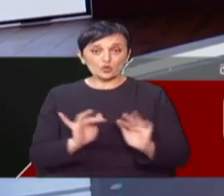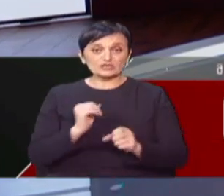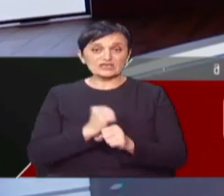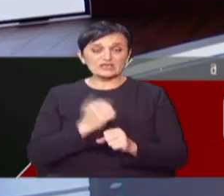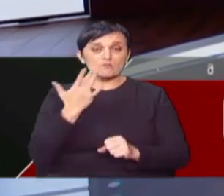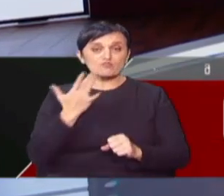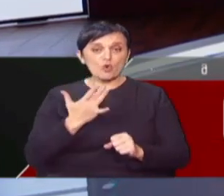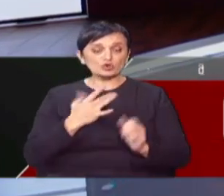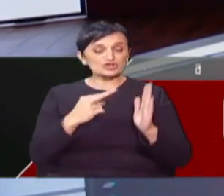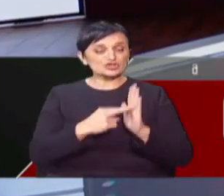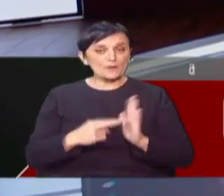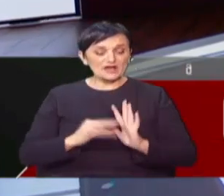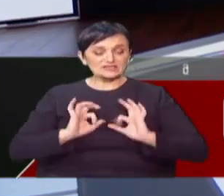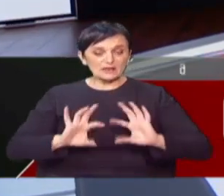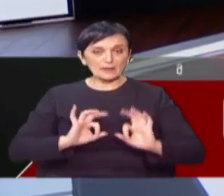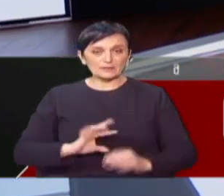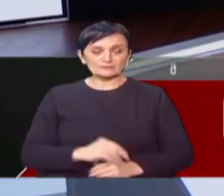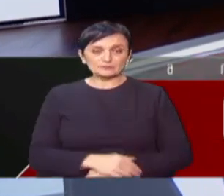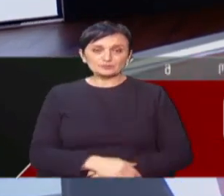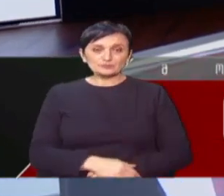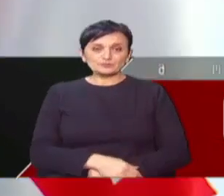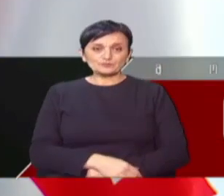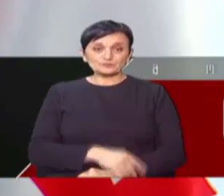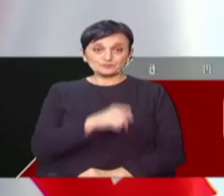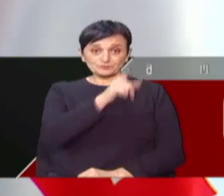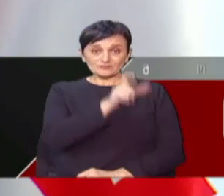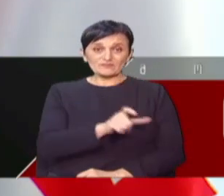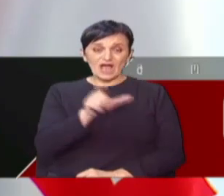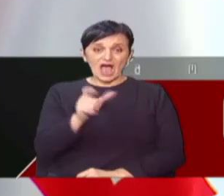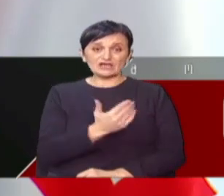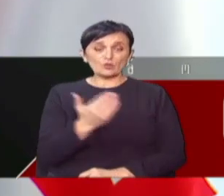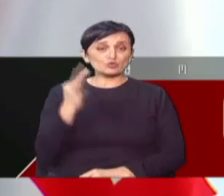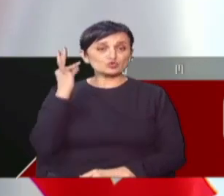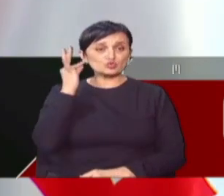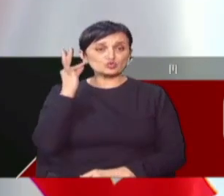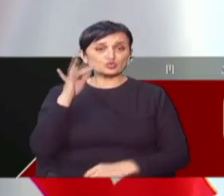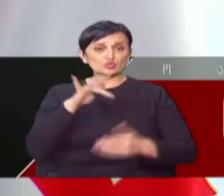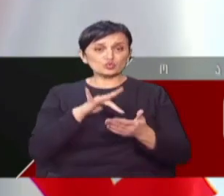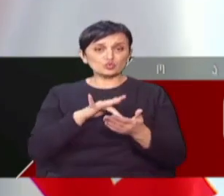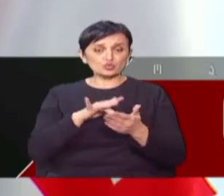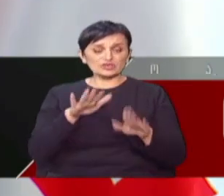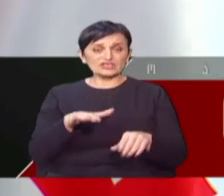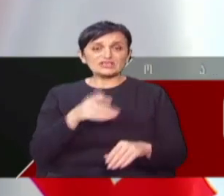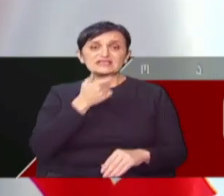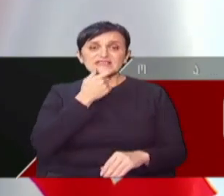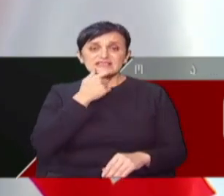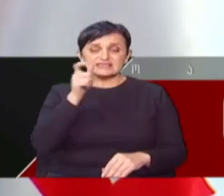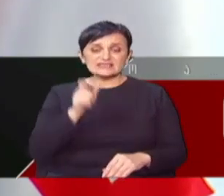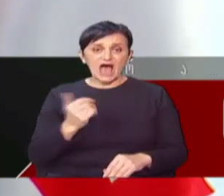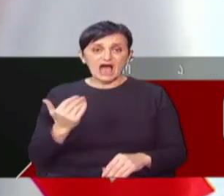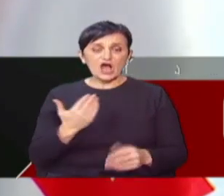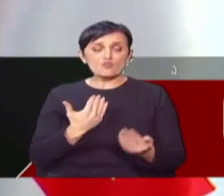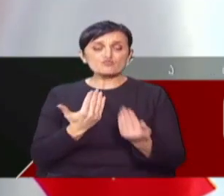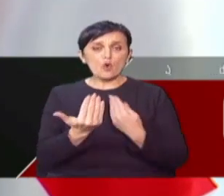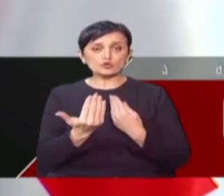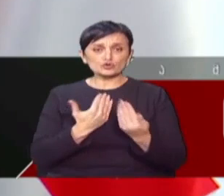keteba politikuri shepasebebis. Am adamianebistvis zudichi Mikhail Saakashvilis